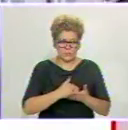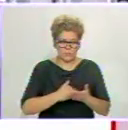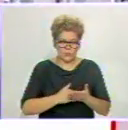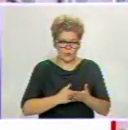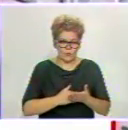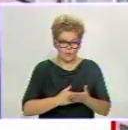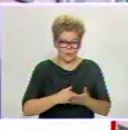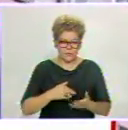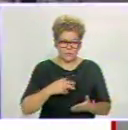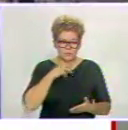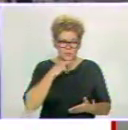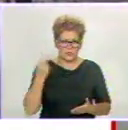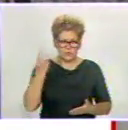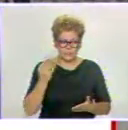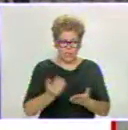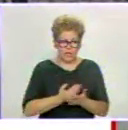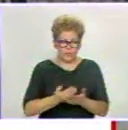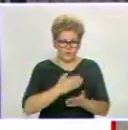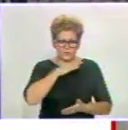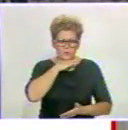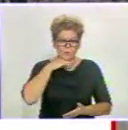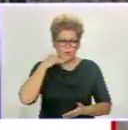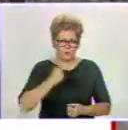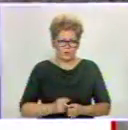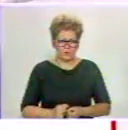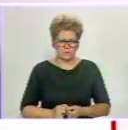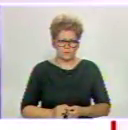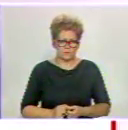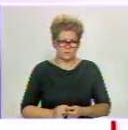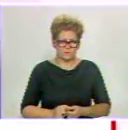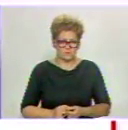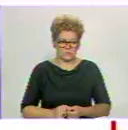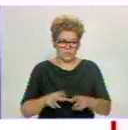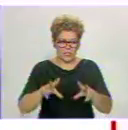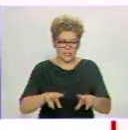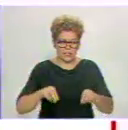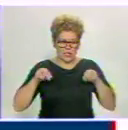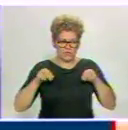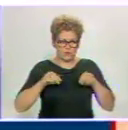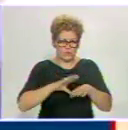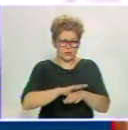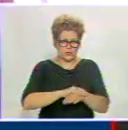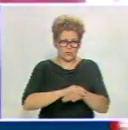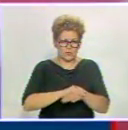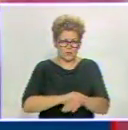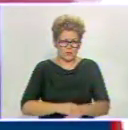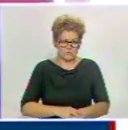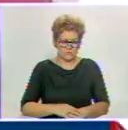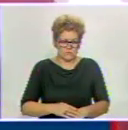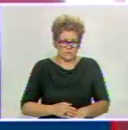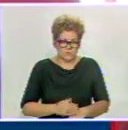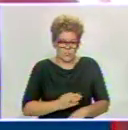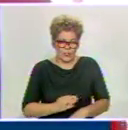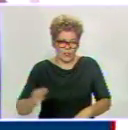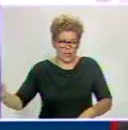directorul adjunct al școlii, care a povestit cu lux de amănunte cele întâmplate. L-ar fi prins de mână cumva și nu știu cum, l-am